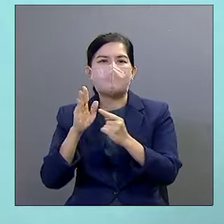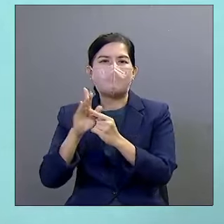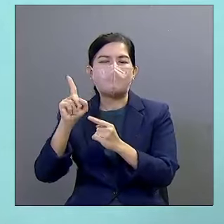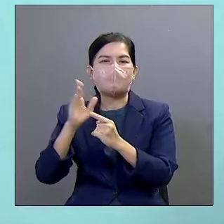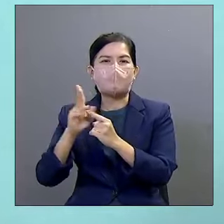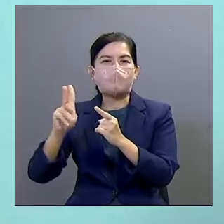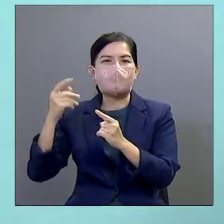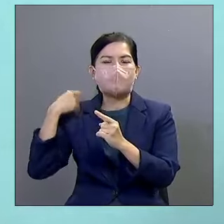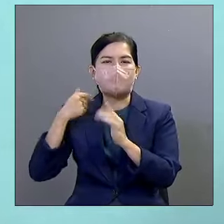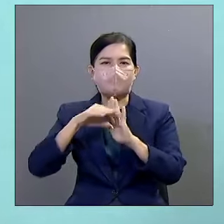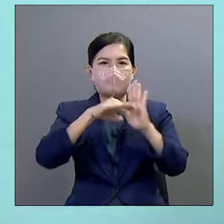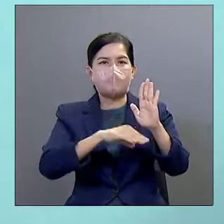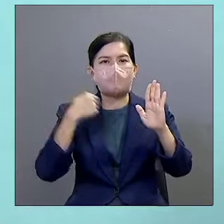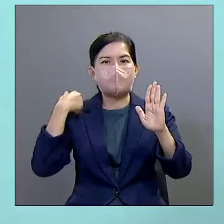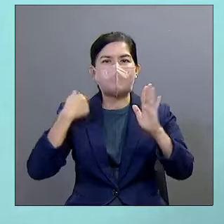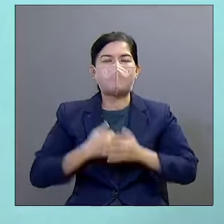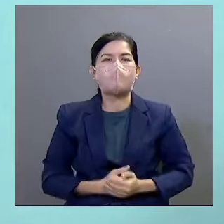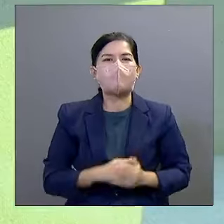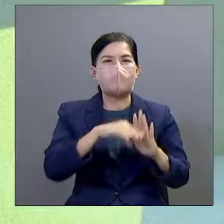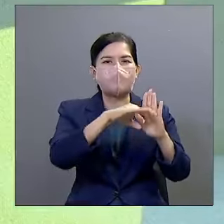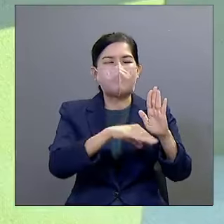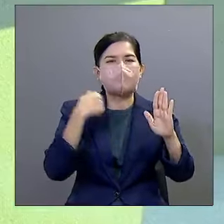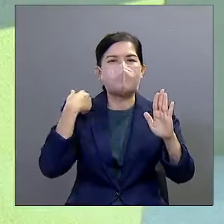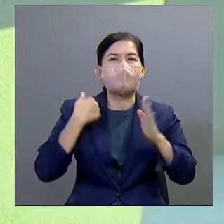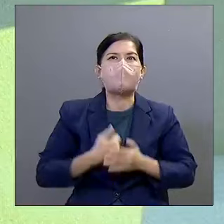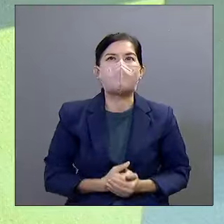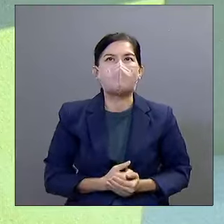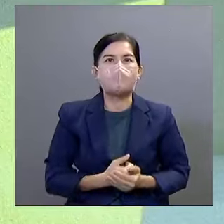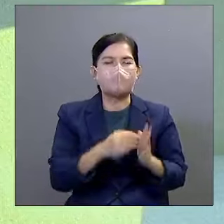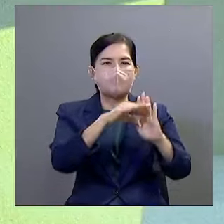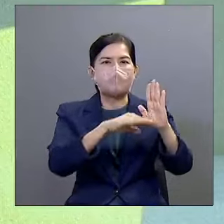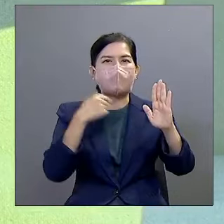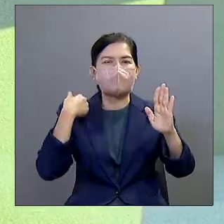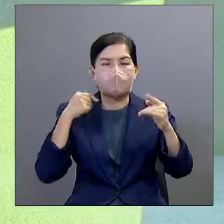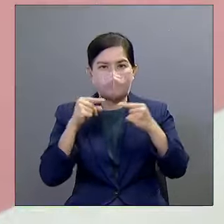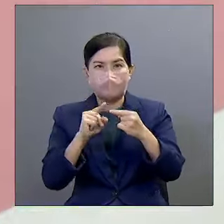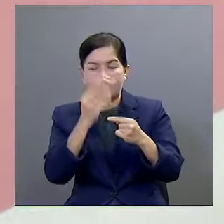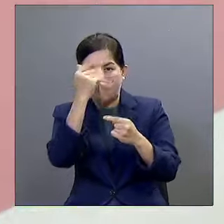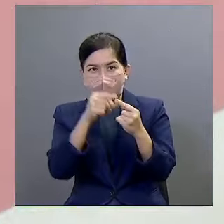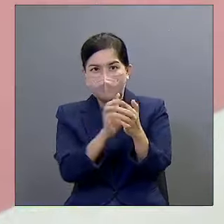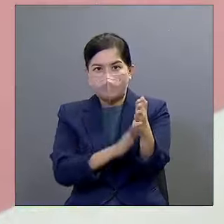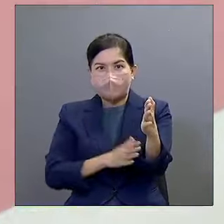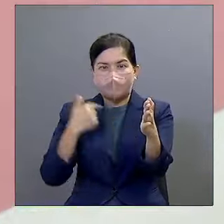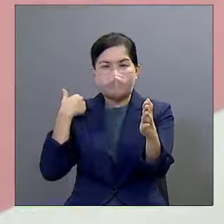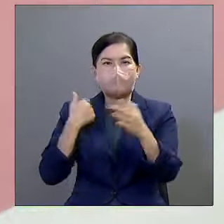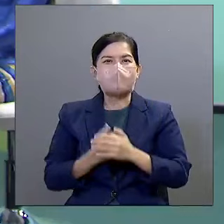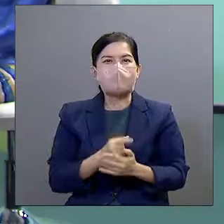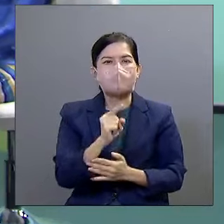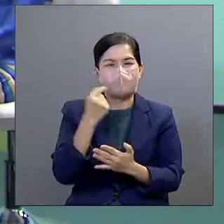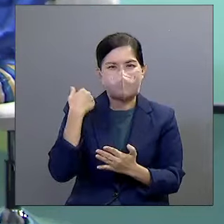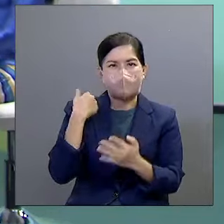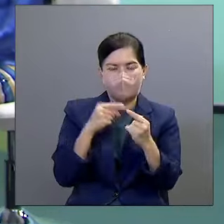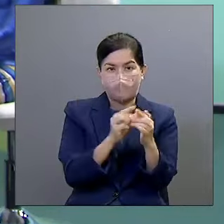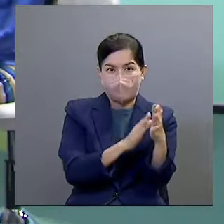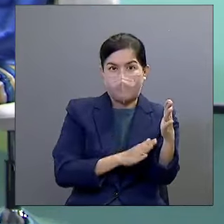ดอชดาตอปตักเป็นอักษรกลาง ดูสิผ่านมากี่ปีเรายังจำได้เลยนะคะ ไม่กี่สิบปีเองใช่ไหม อ๋อเพิ่งประมาณ 4-5 ปีที่แล้ว